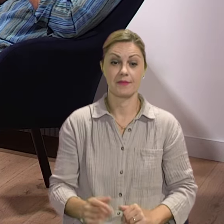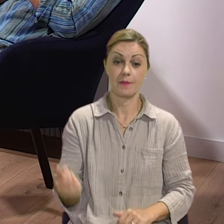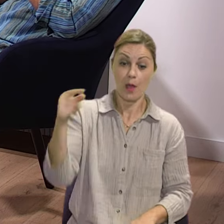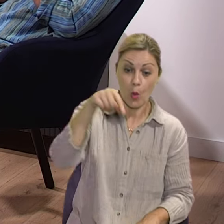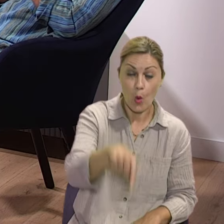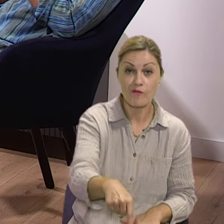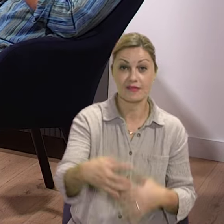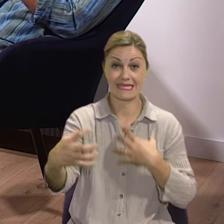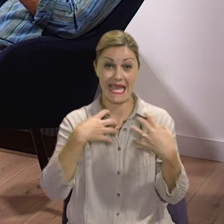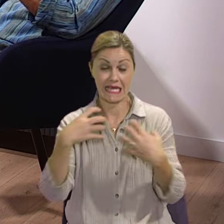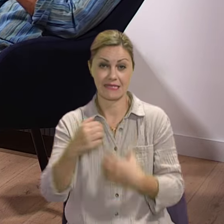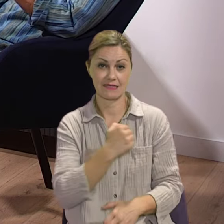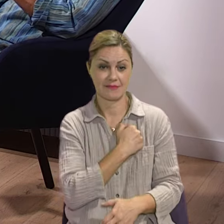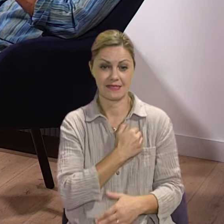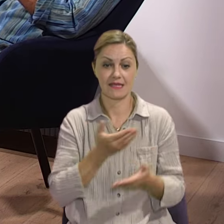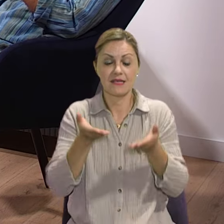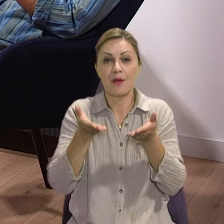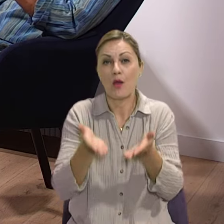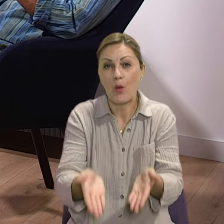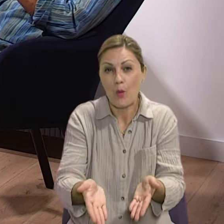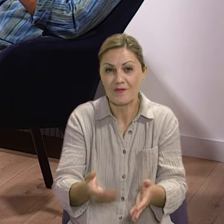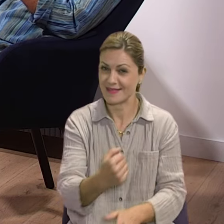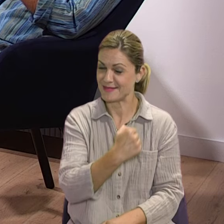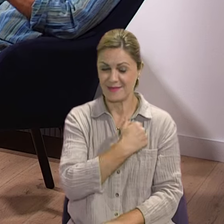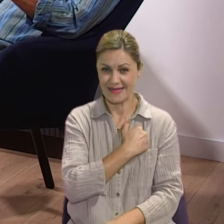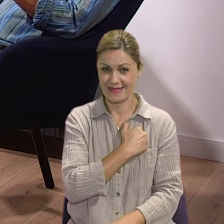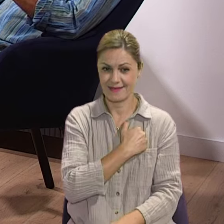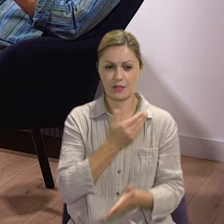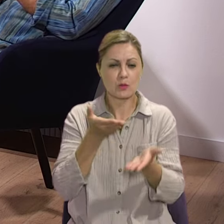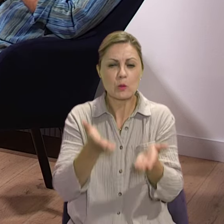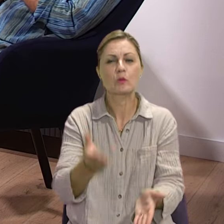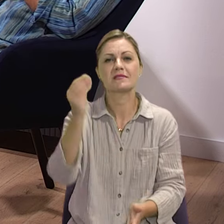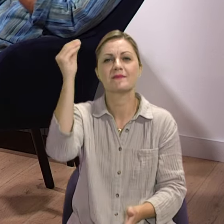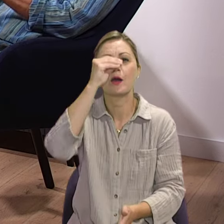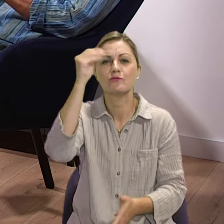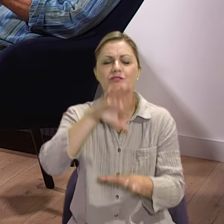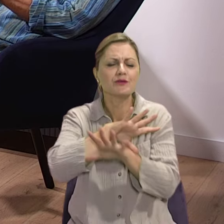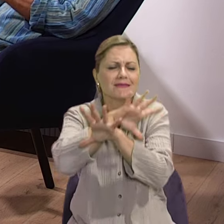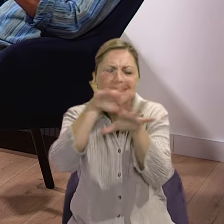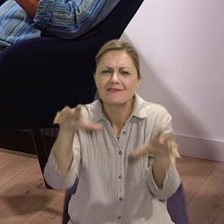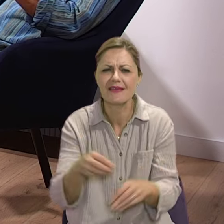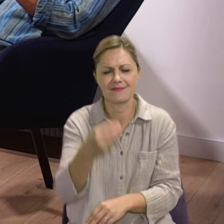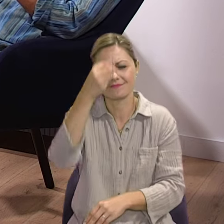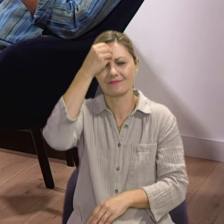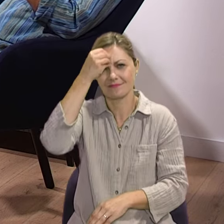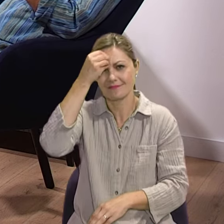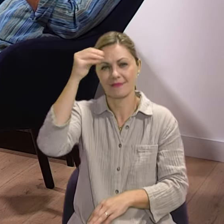mislim, ja sam u ovome gradu naučio sve i ostao tu.